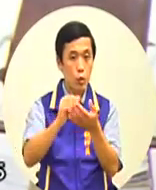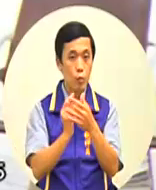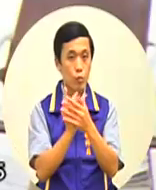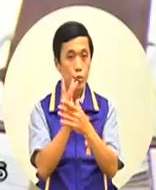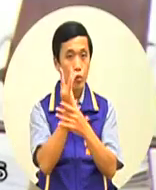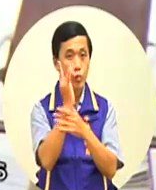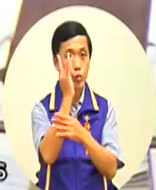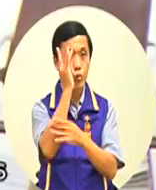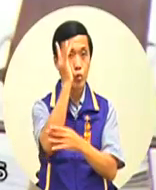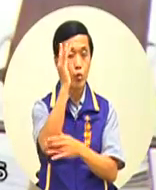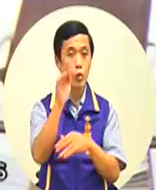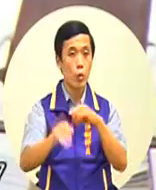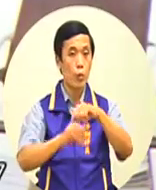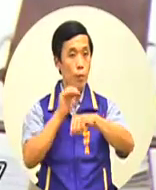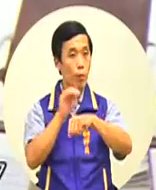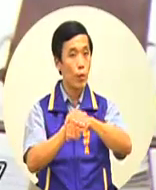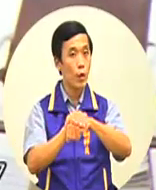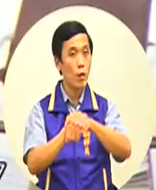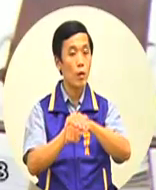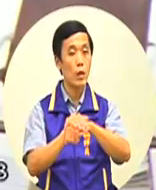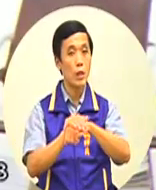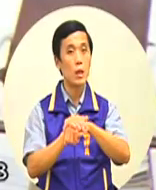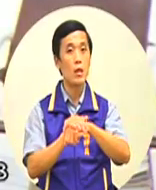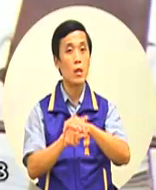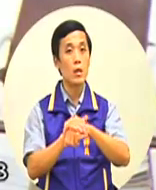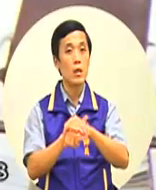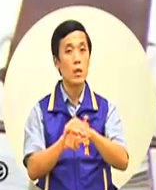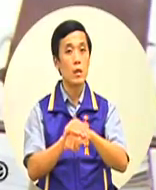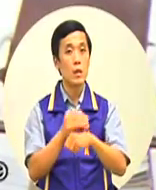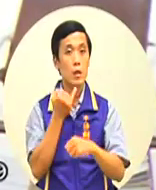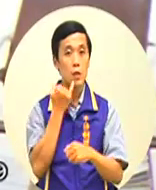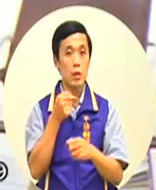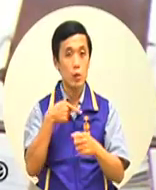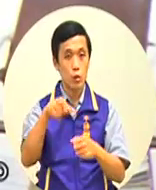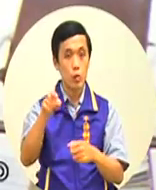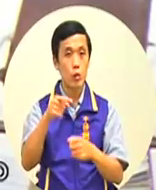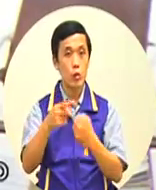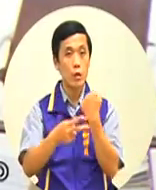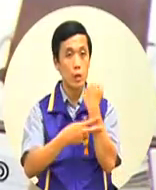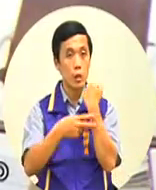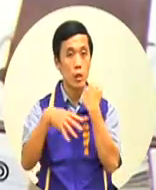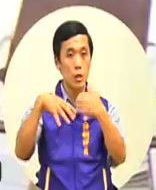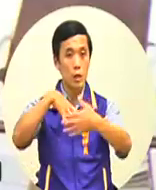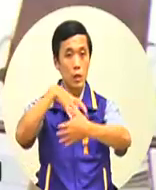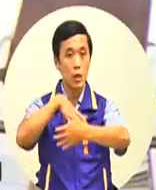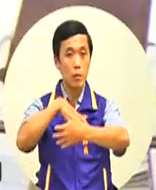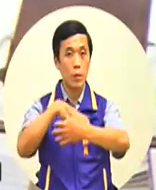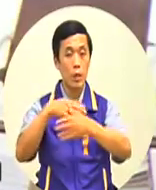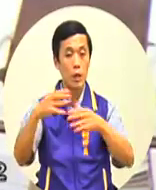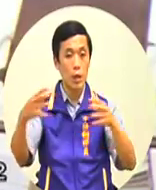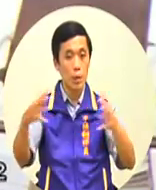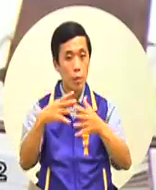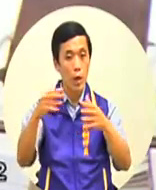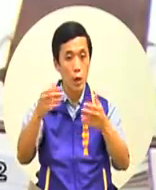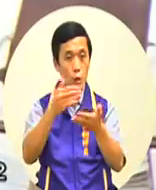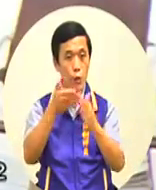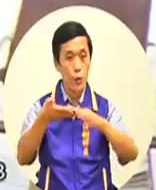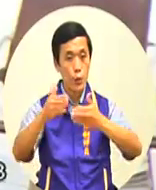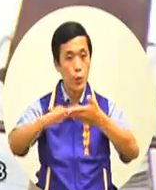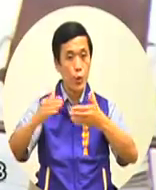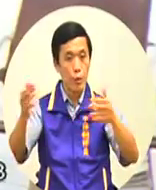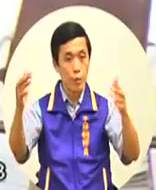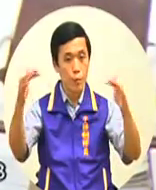的呢，他们也会去咱的里来来给因会当底下共餐。啊，有些人还